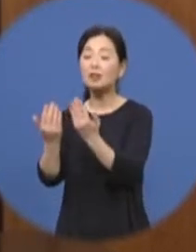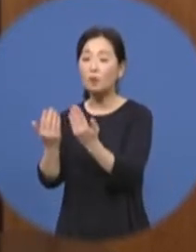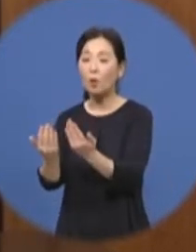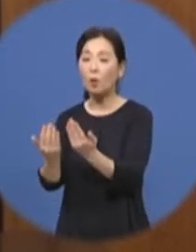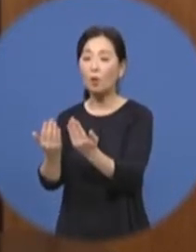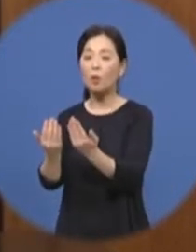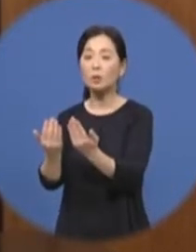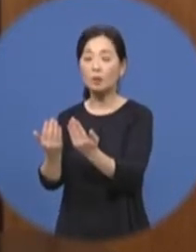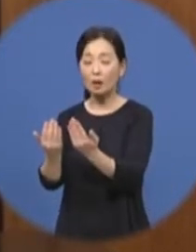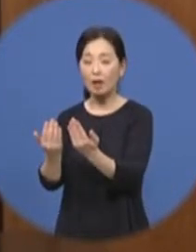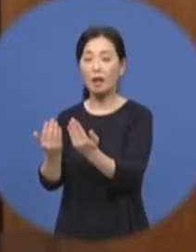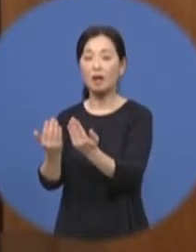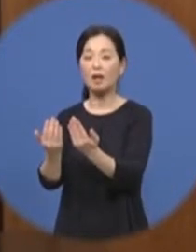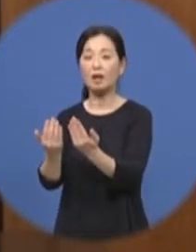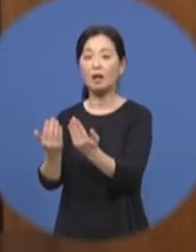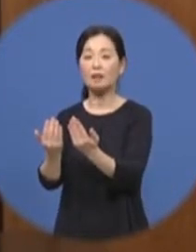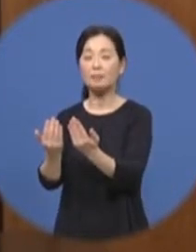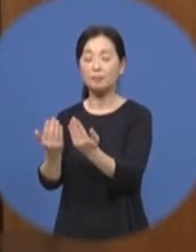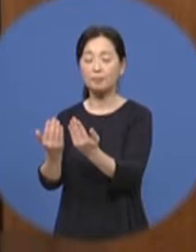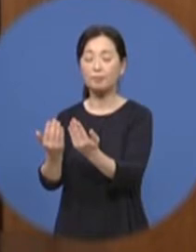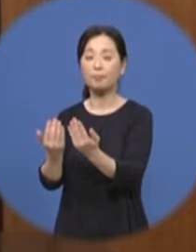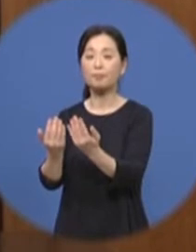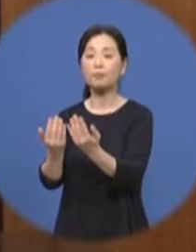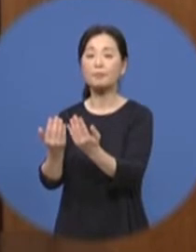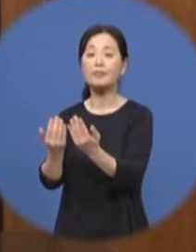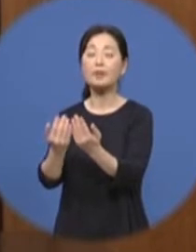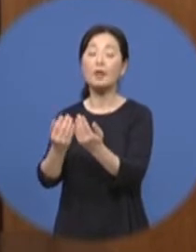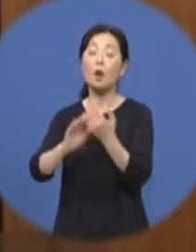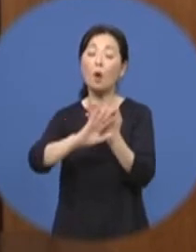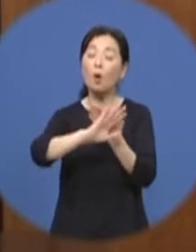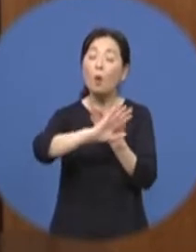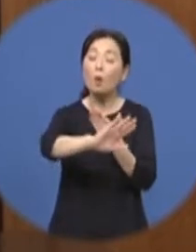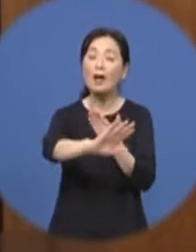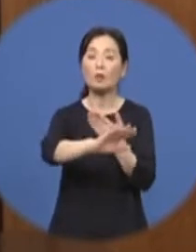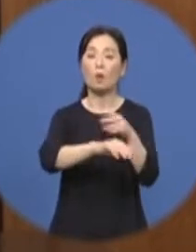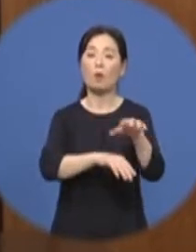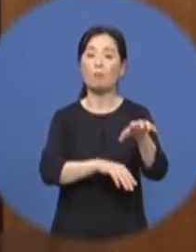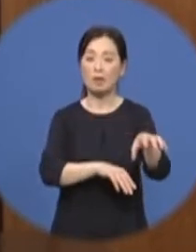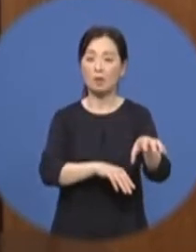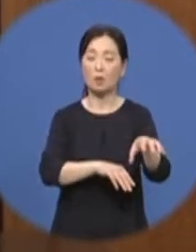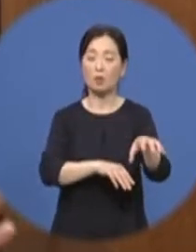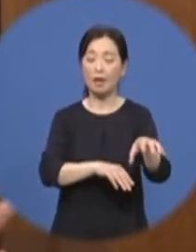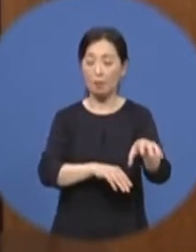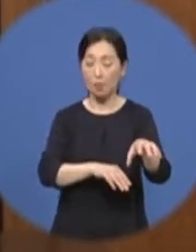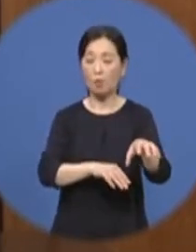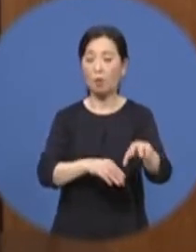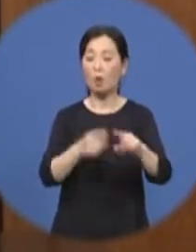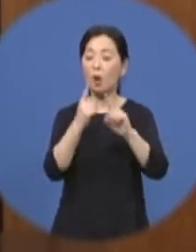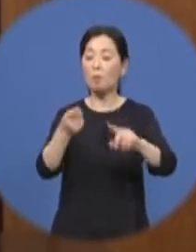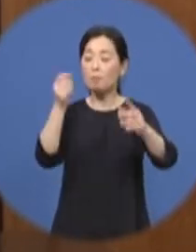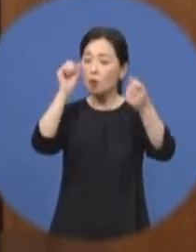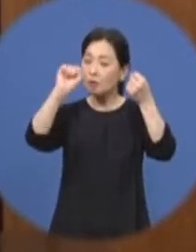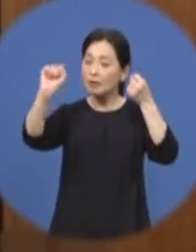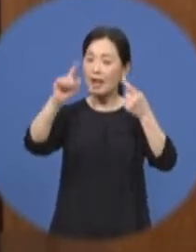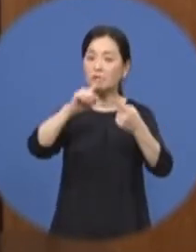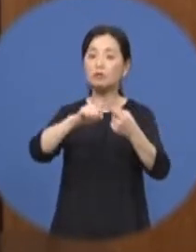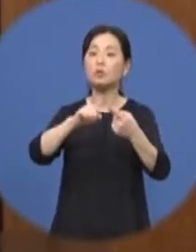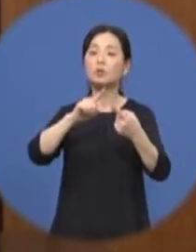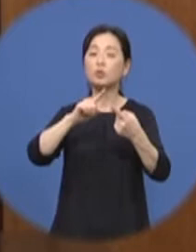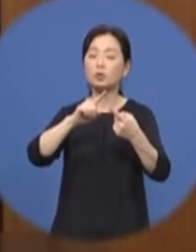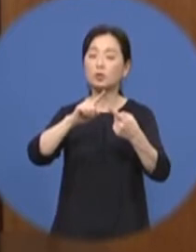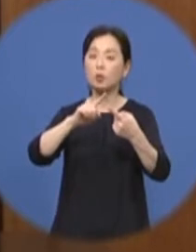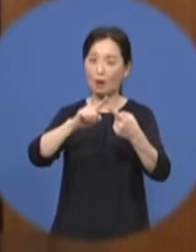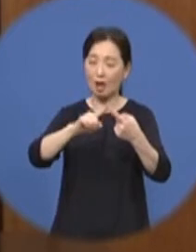してその学校を一つその枠を外れて、今ミュージカルとか和歌山の子どもたちが集まって